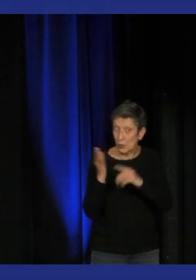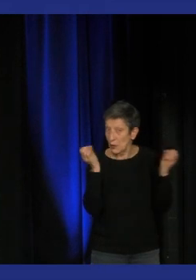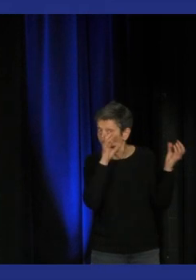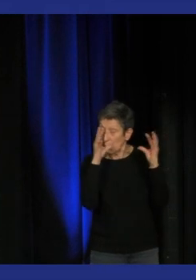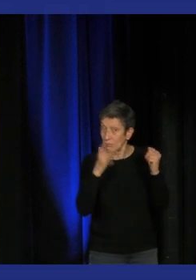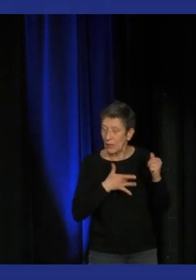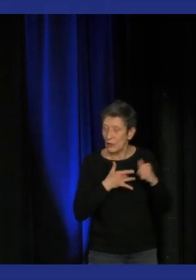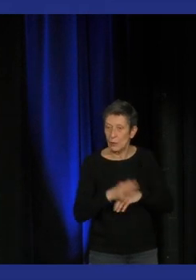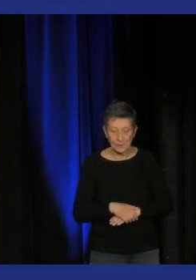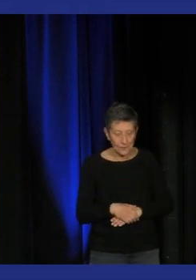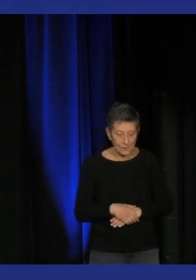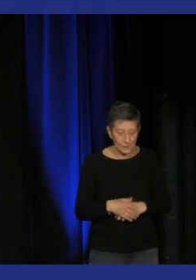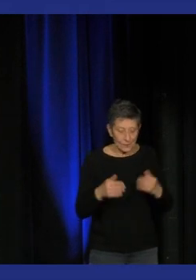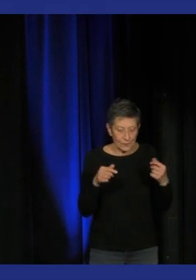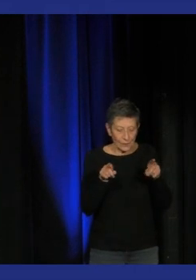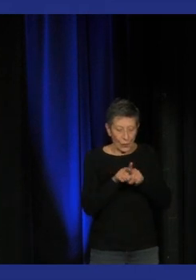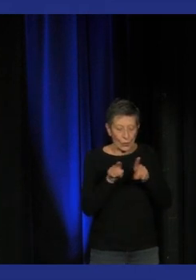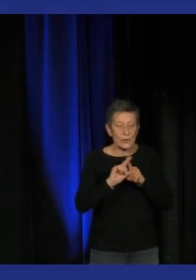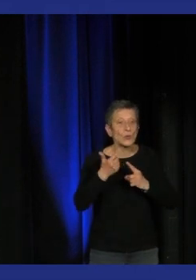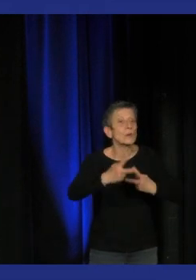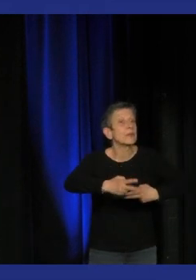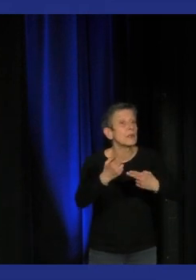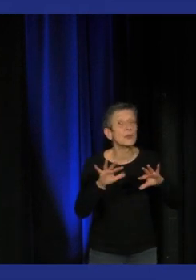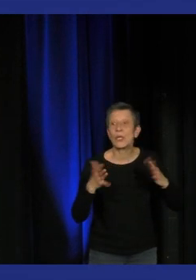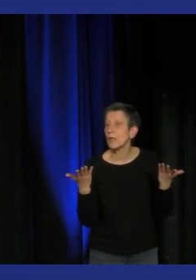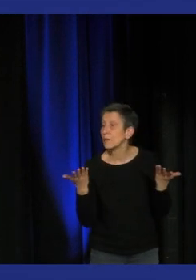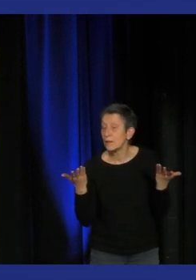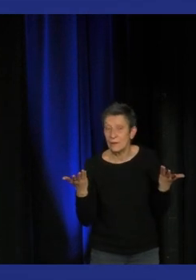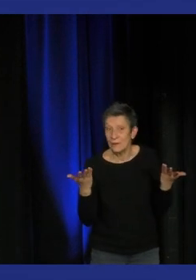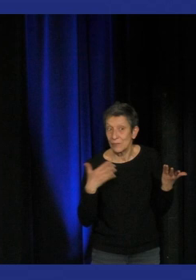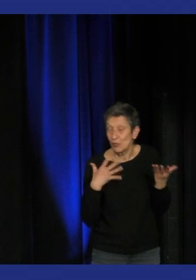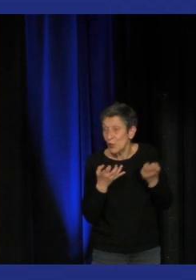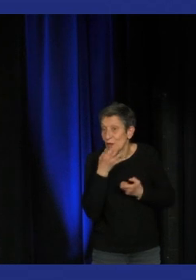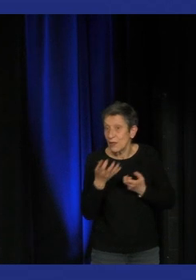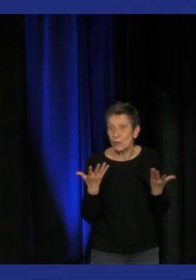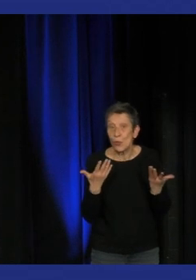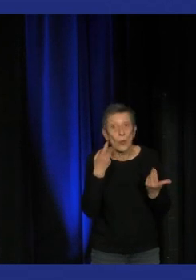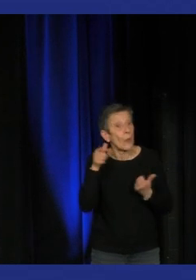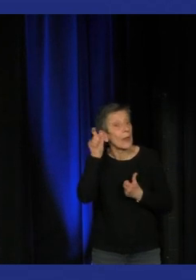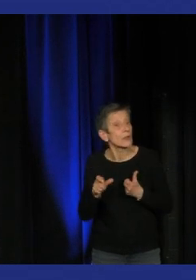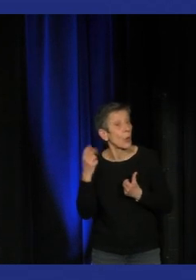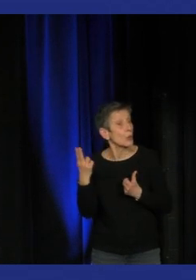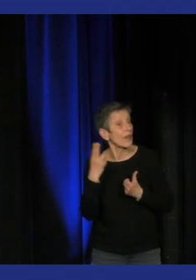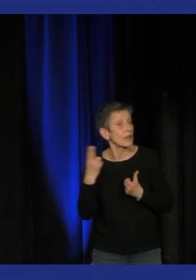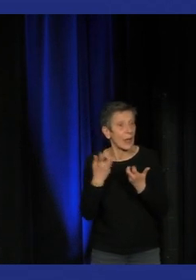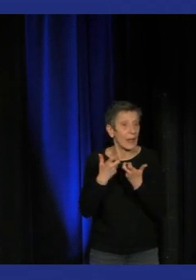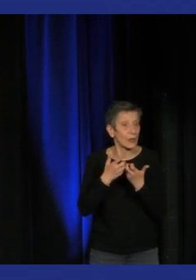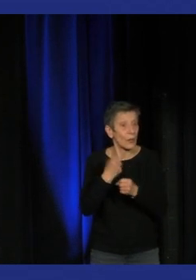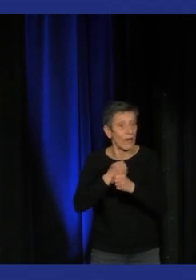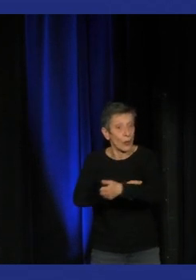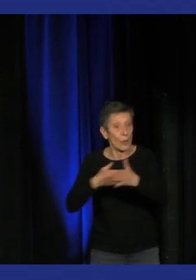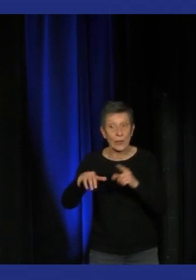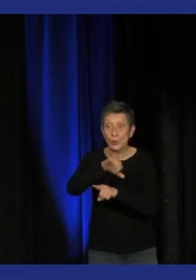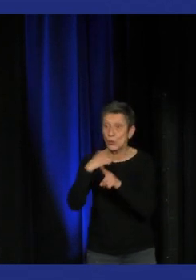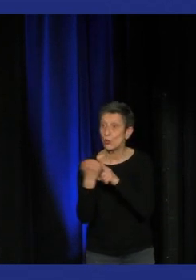dire des choses qui peuvent sembler évidentes à des chercheurs, à des universitaires qui travaillent dans le champ de la sociologie, mais pour le grand public,